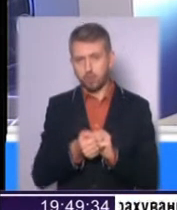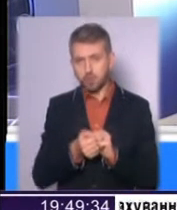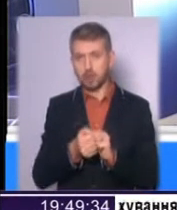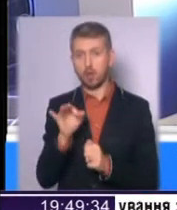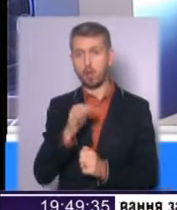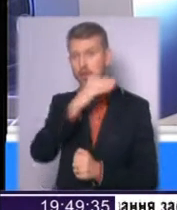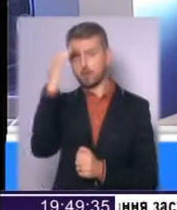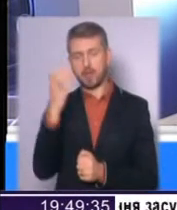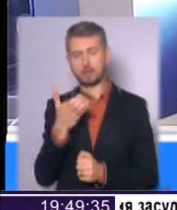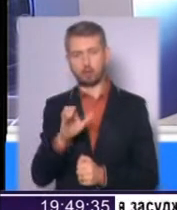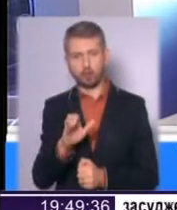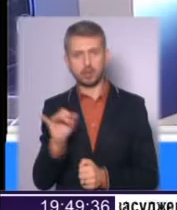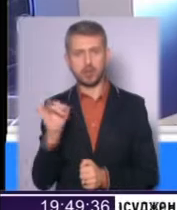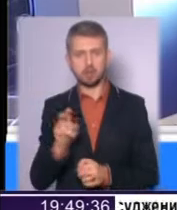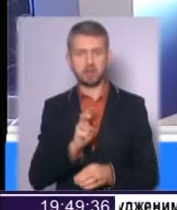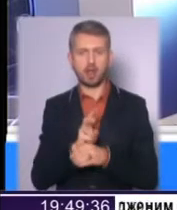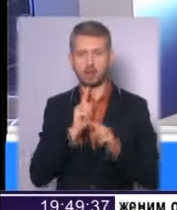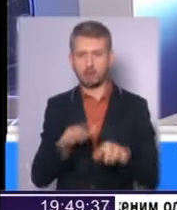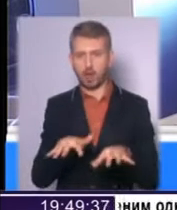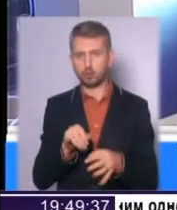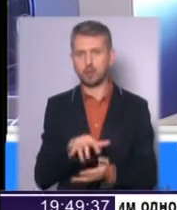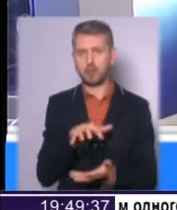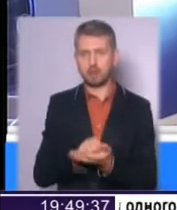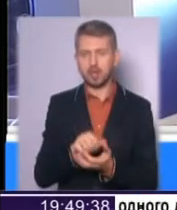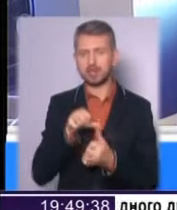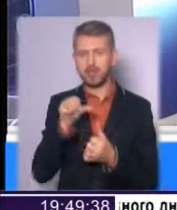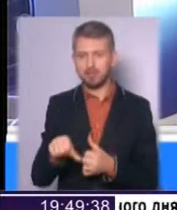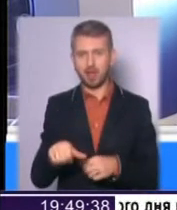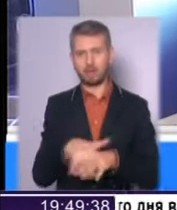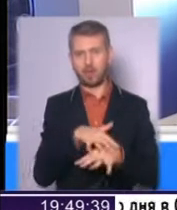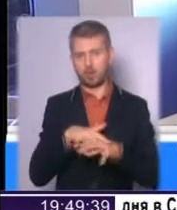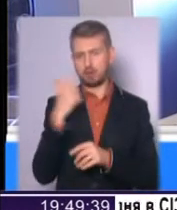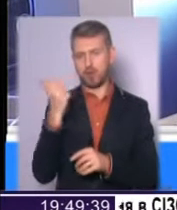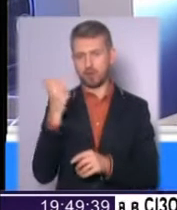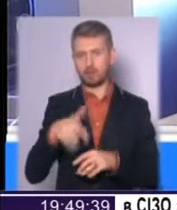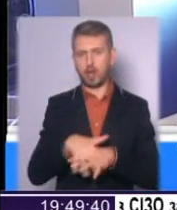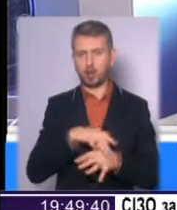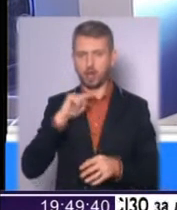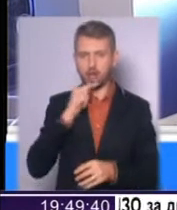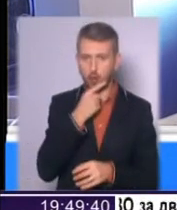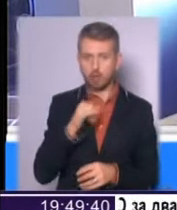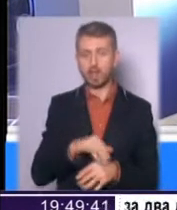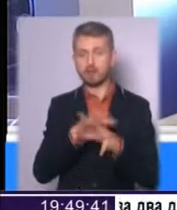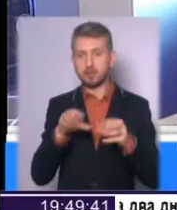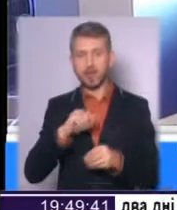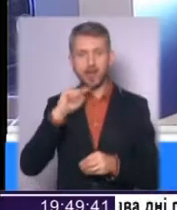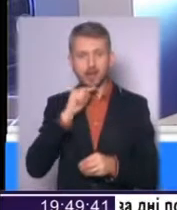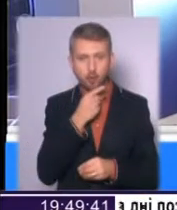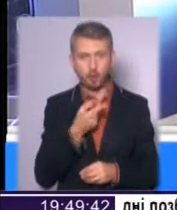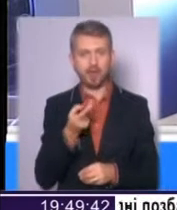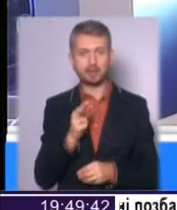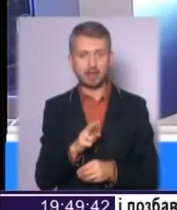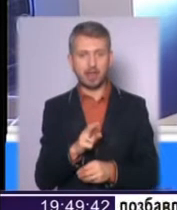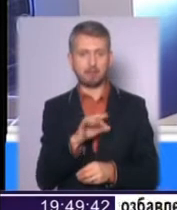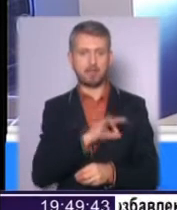чтобы сократить количество депутатов в Верховном Совете. Говорилось там о 200, там до 300, 200. Ну, я считаю,